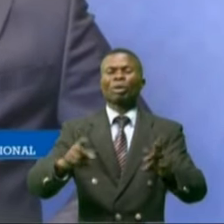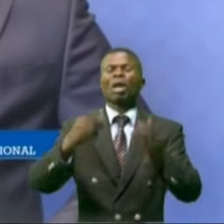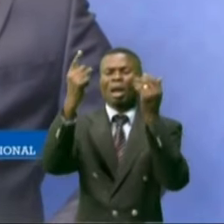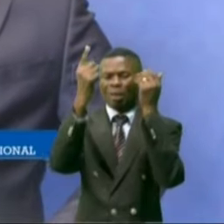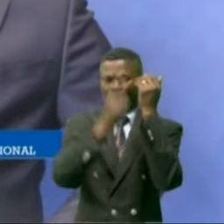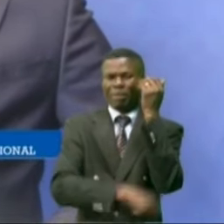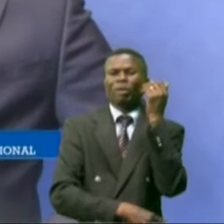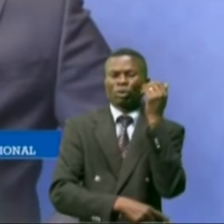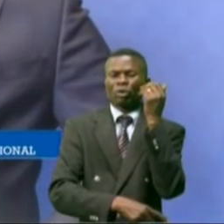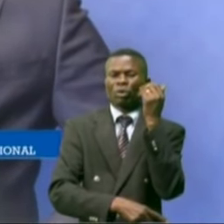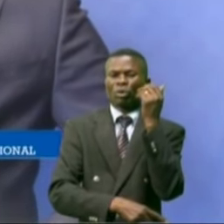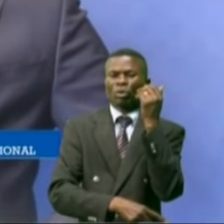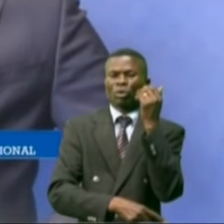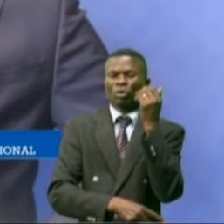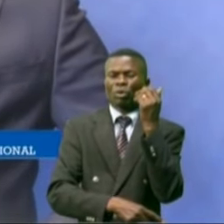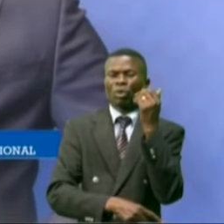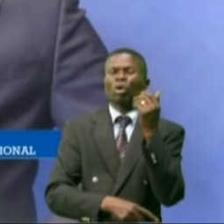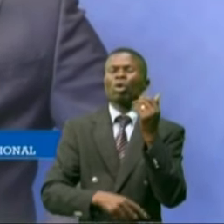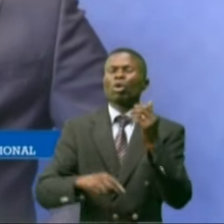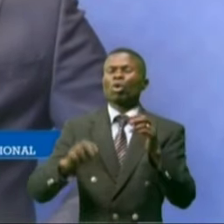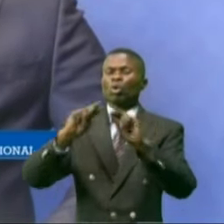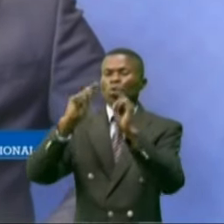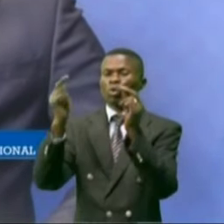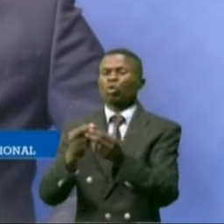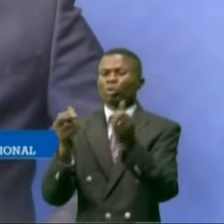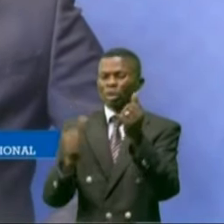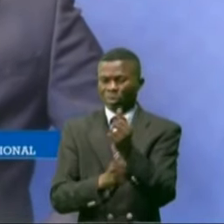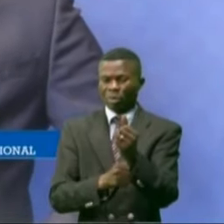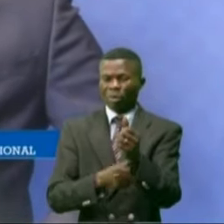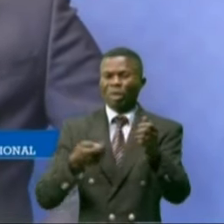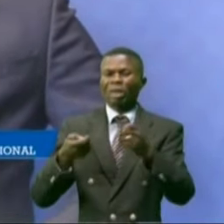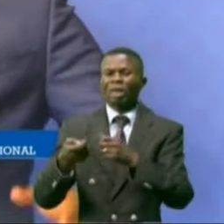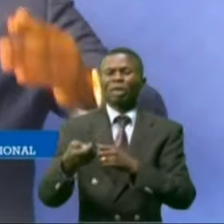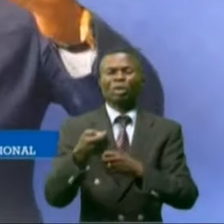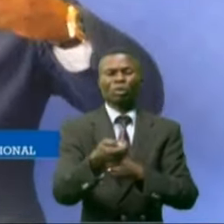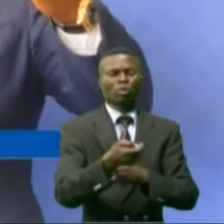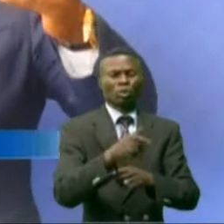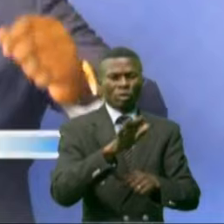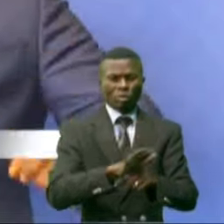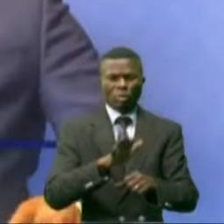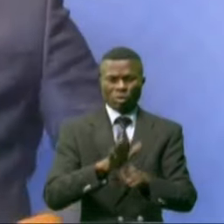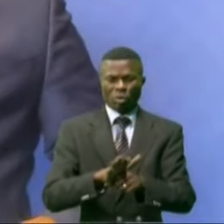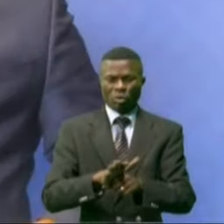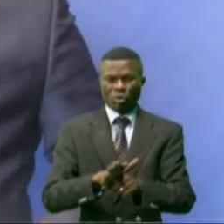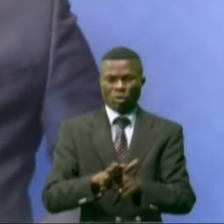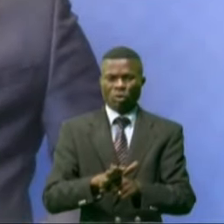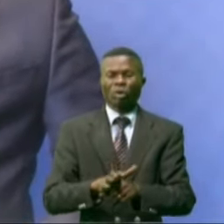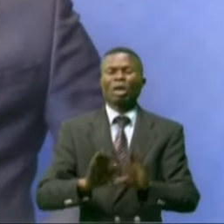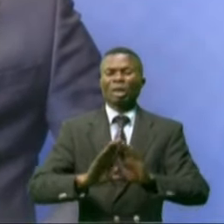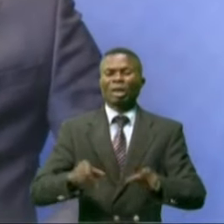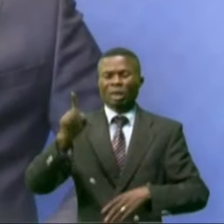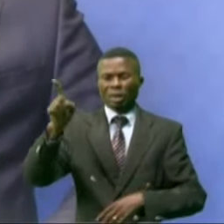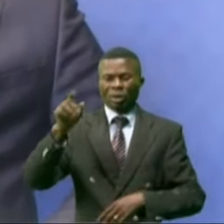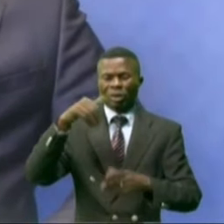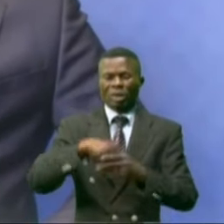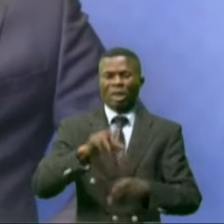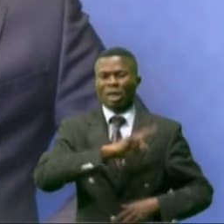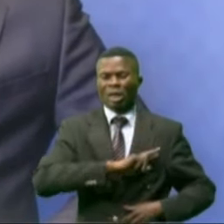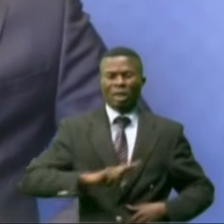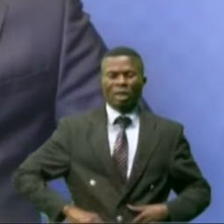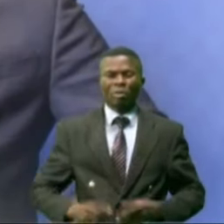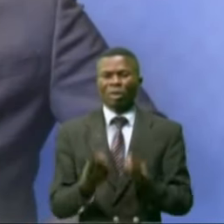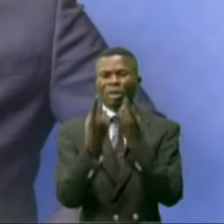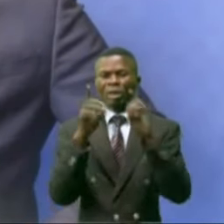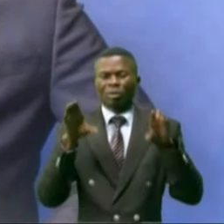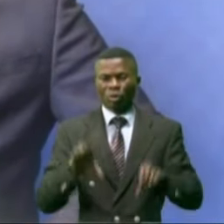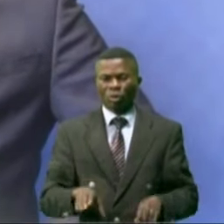sanction de ceux qui ont commis des crimes qui relèvent de sa compétence en République démocratique du